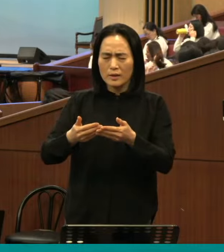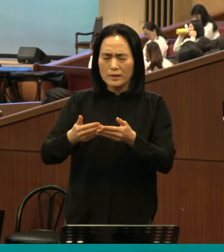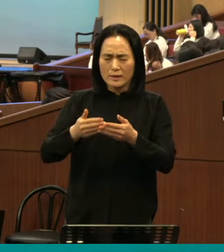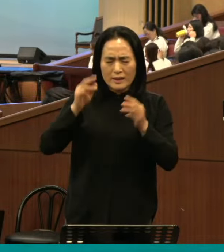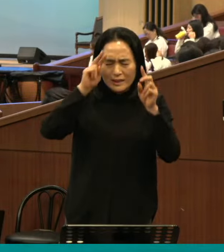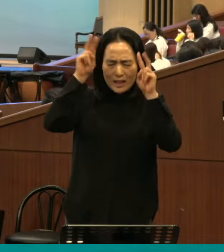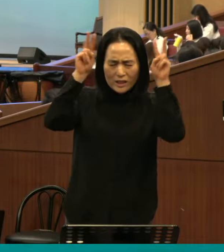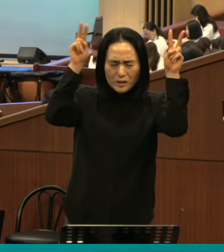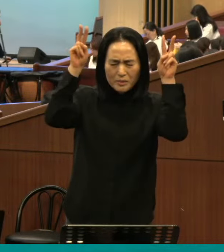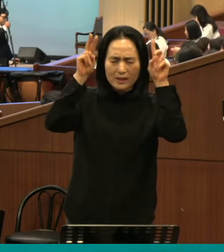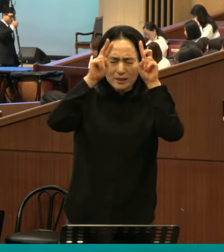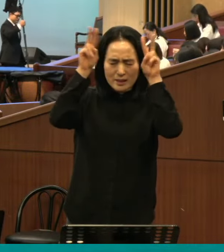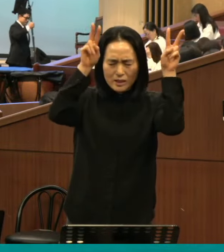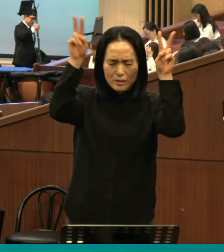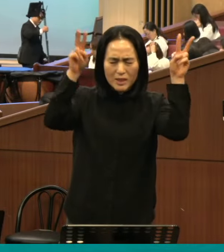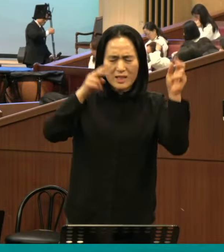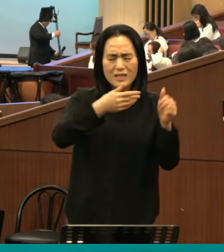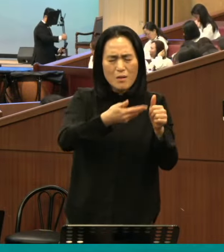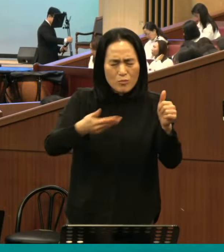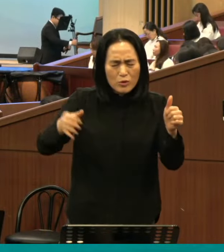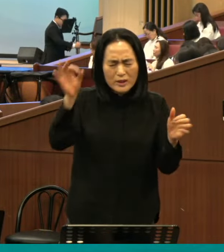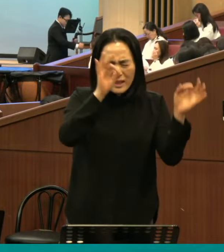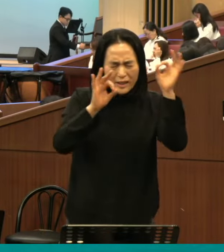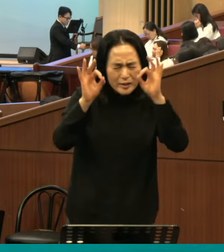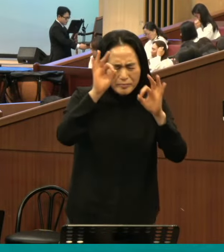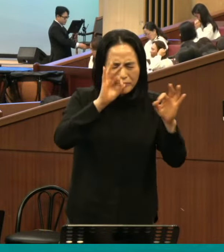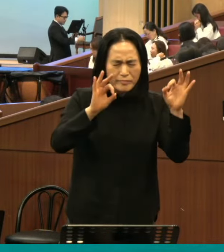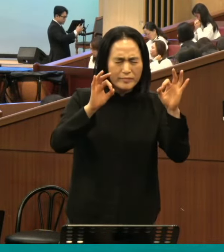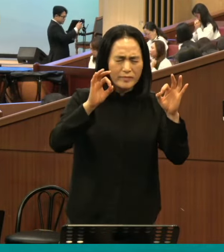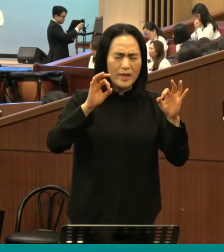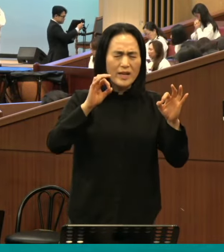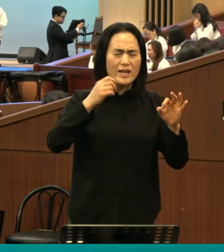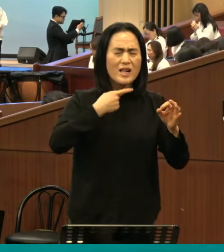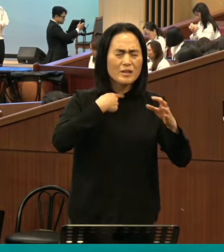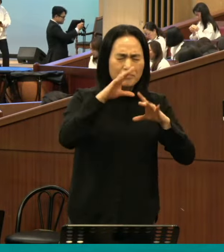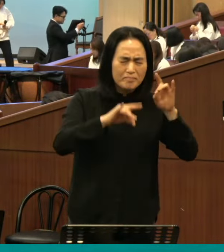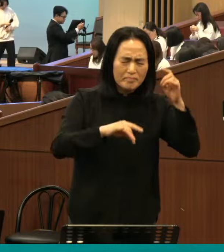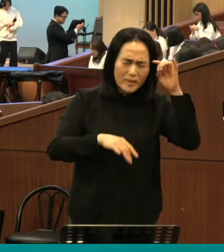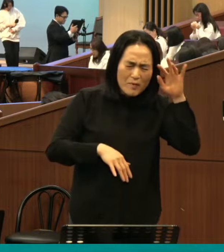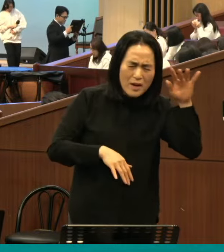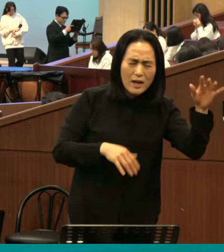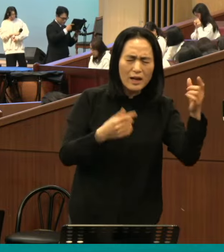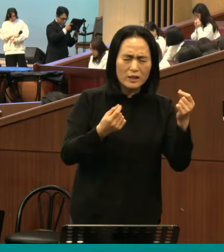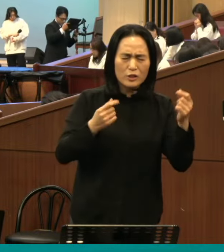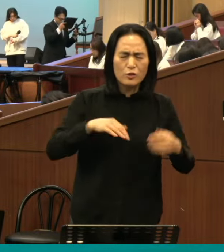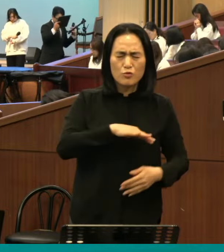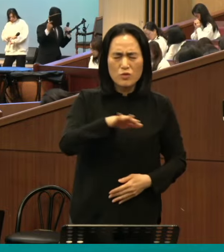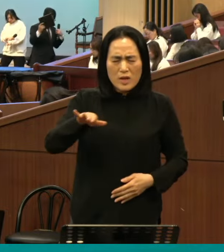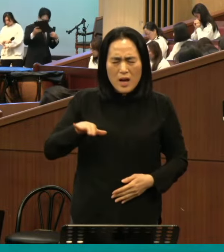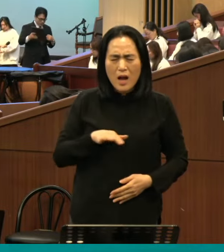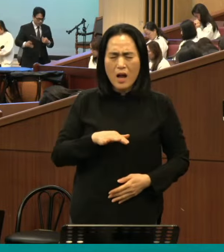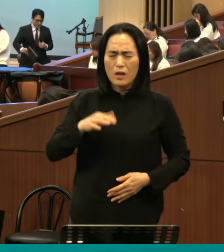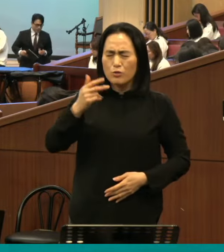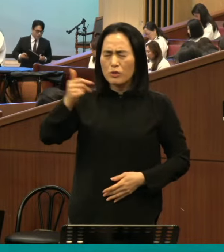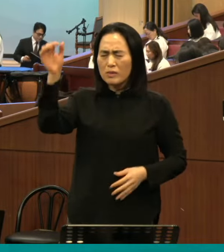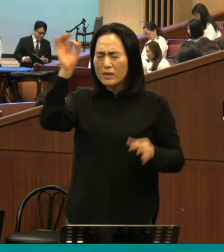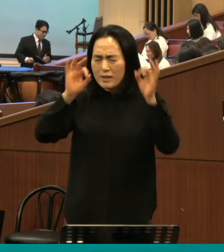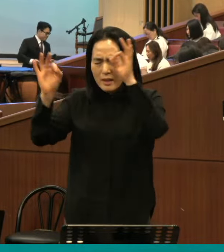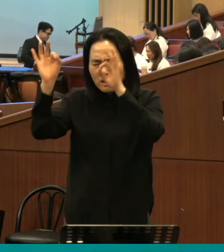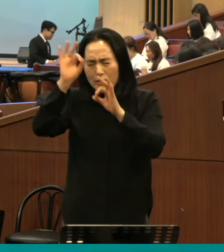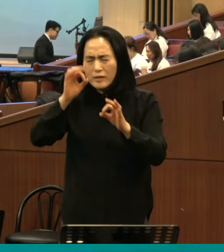같이 우리의 영혼이 주를 갈망하며 나왔습니다. 우리의 영혼에 하나님의